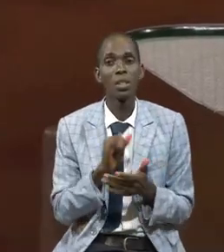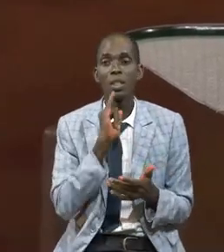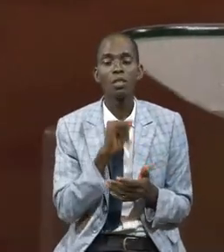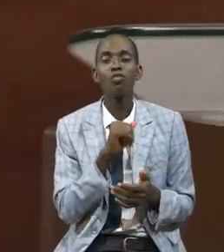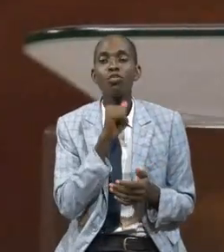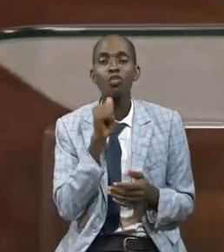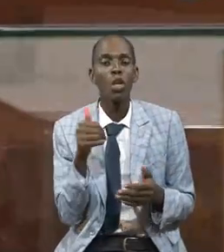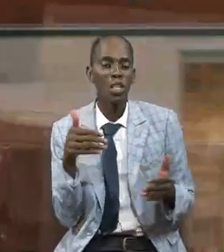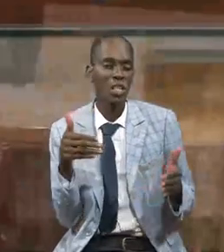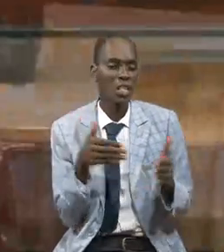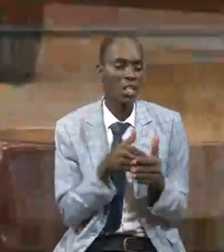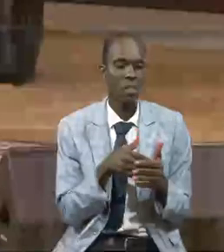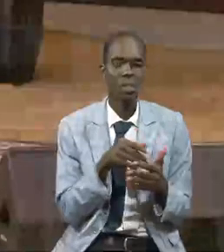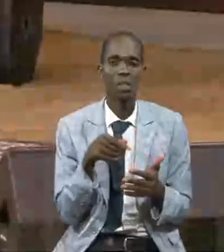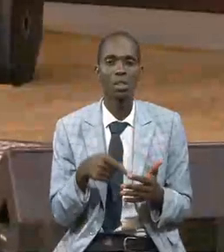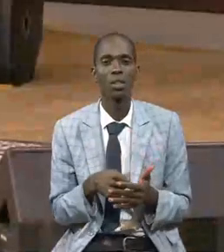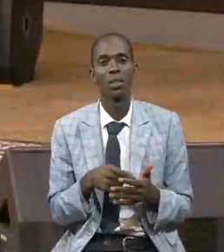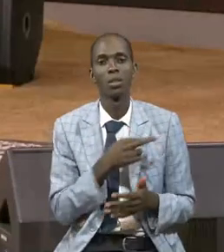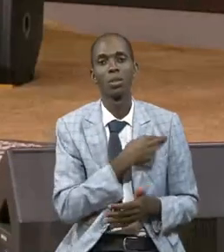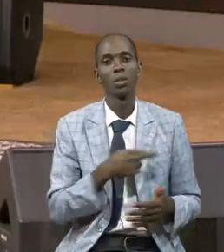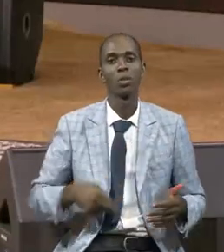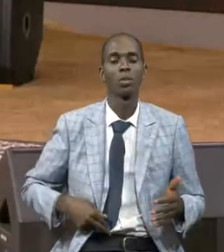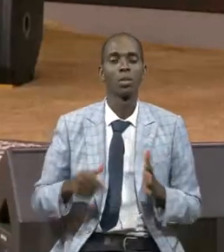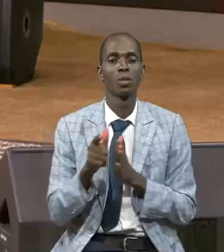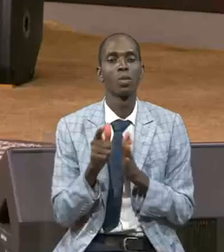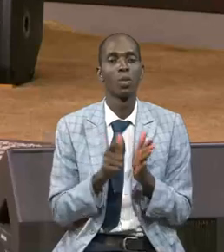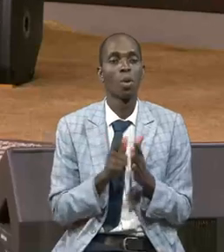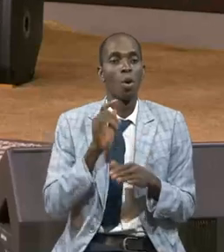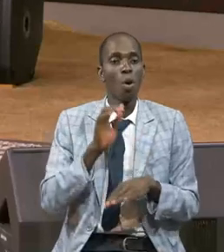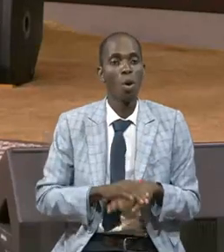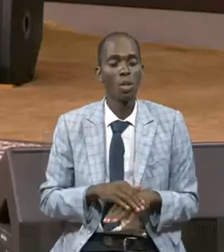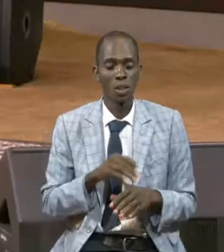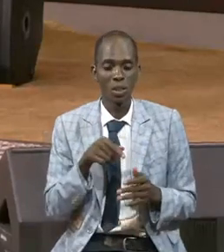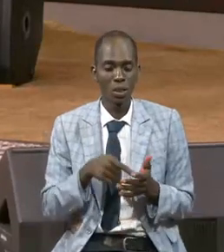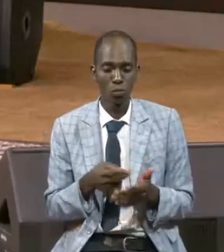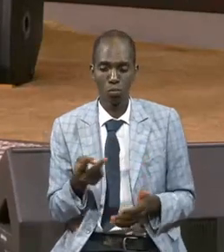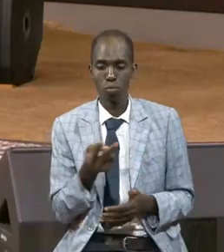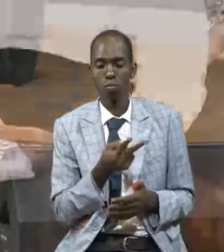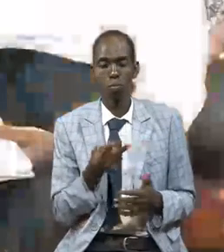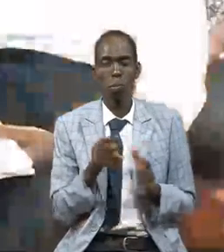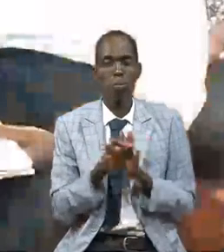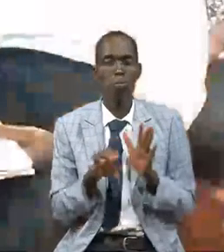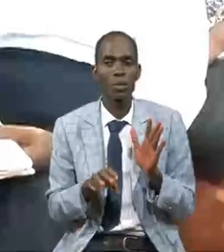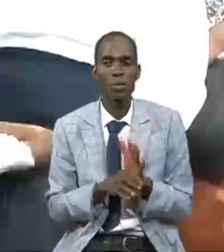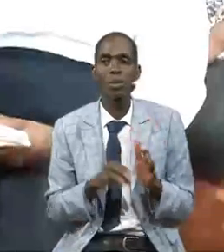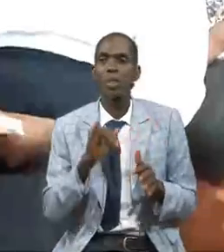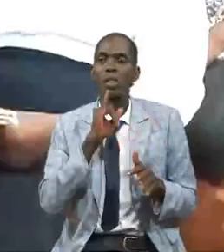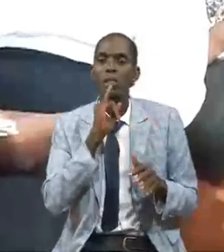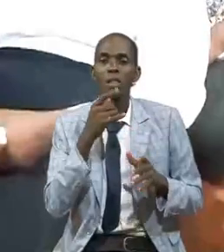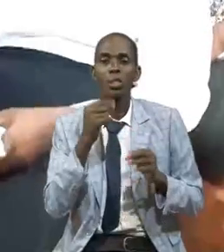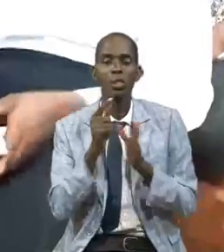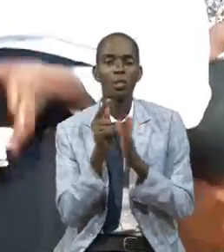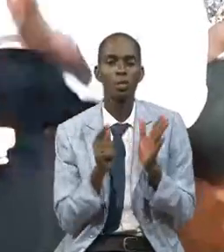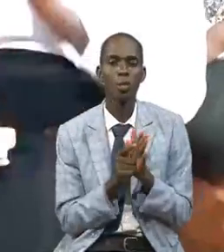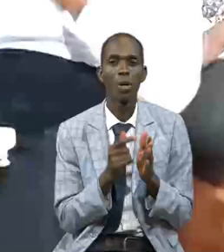loi royale. Et dit, de ces deux commandements dépendent toute la loi et